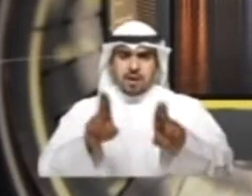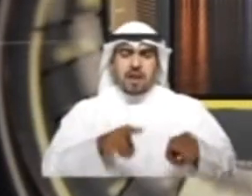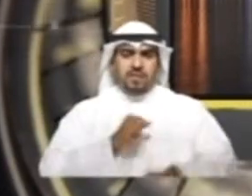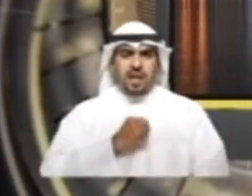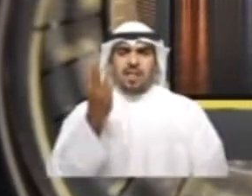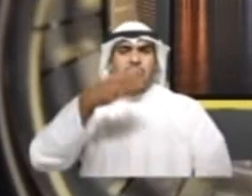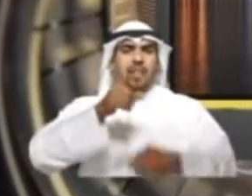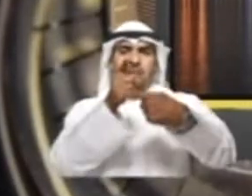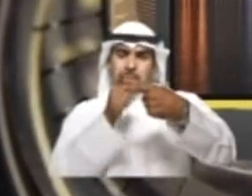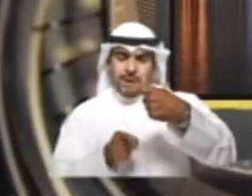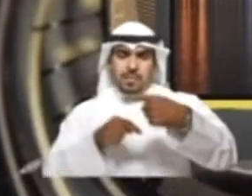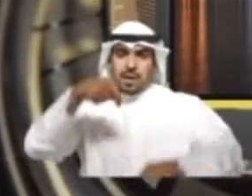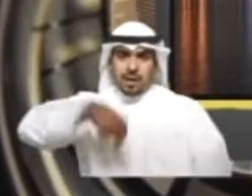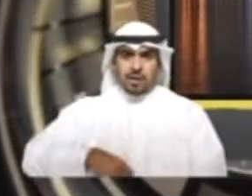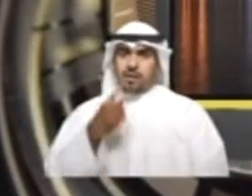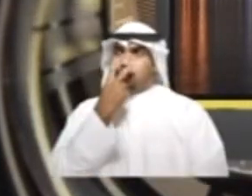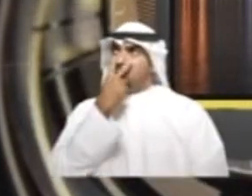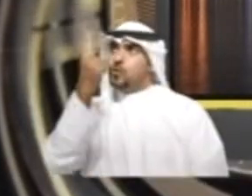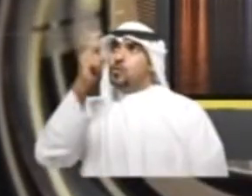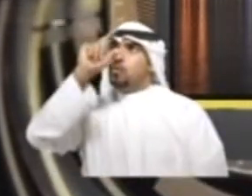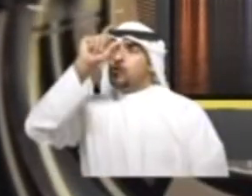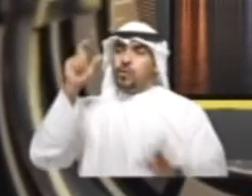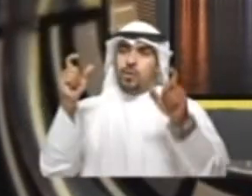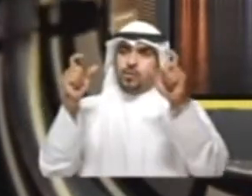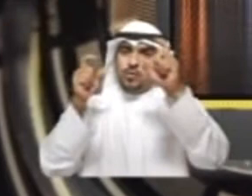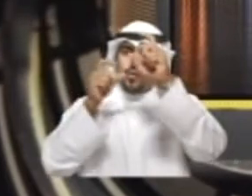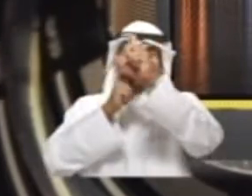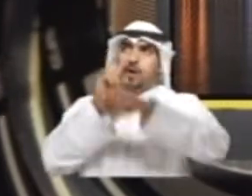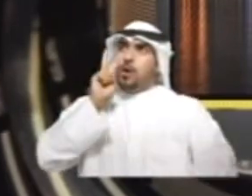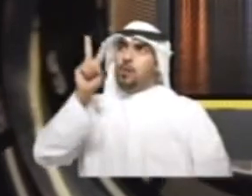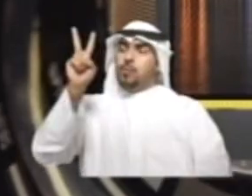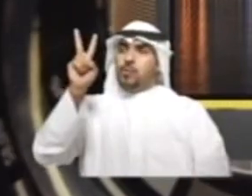يقدر يشوف القمر حاليا راح يشوف أن جزء منه مختفي وراح يبدي تدريجيا